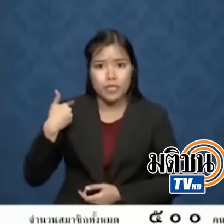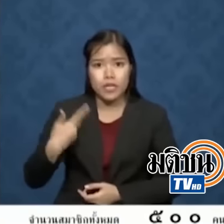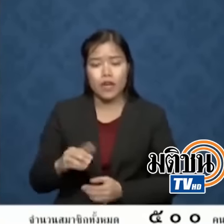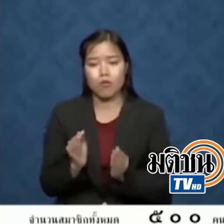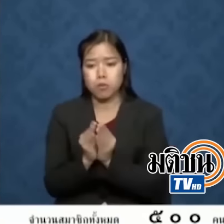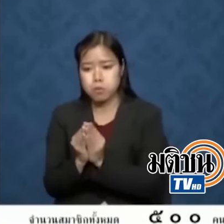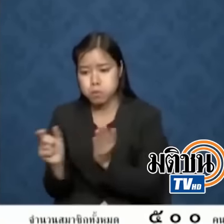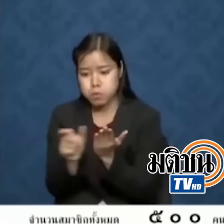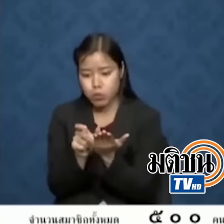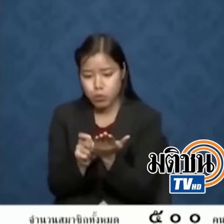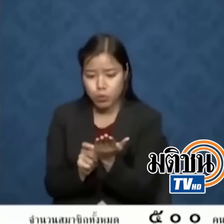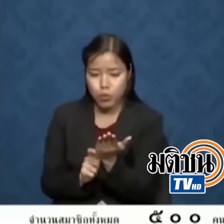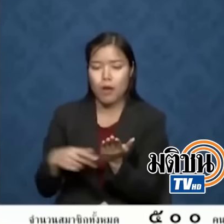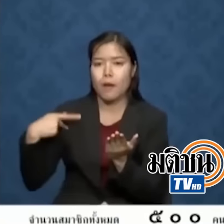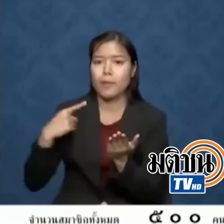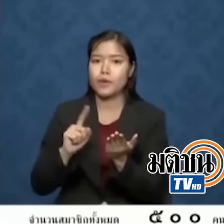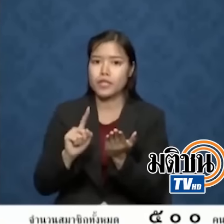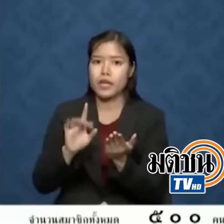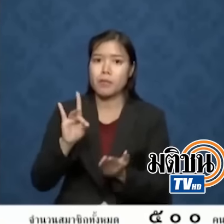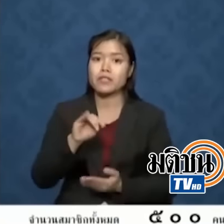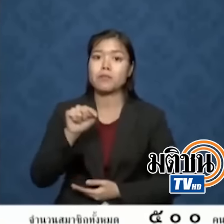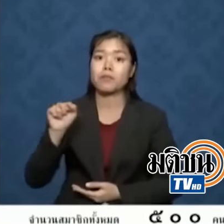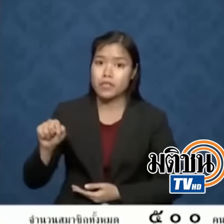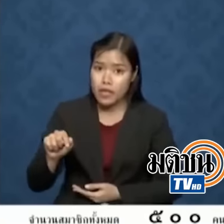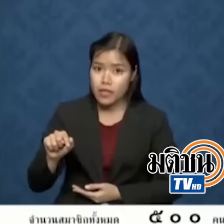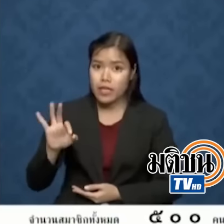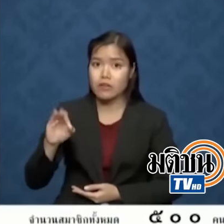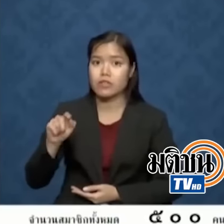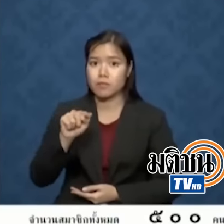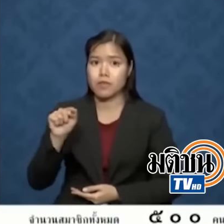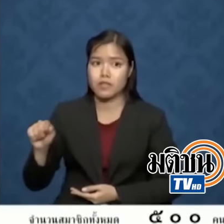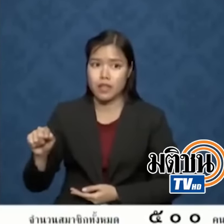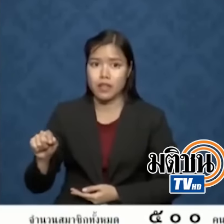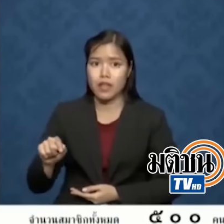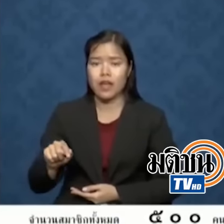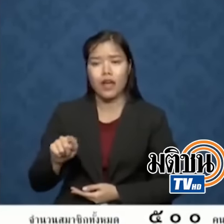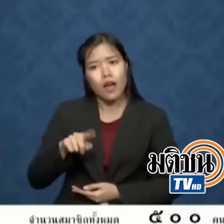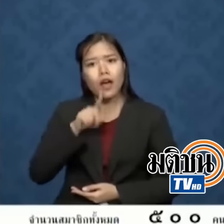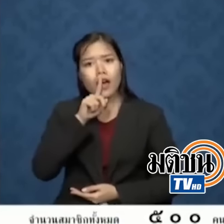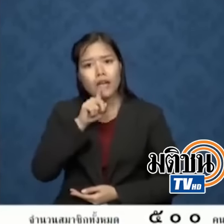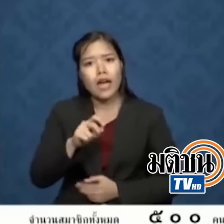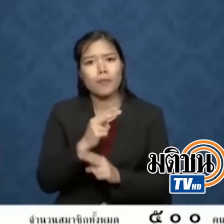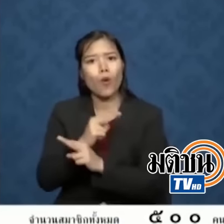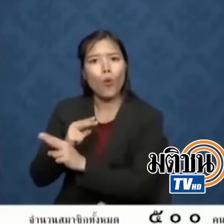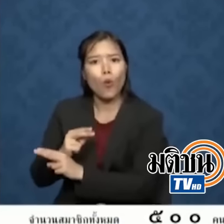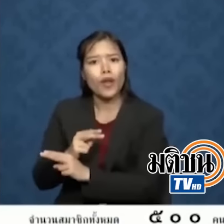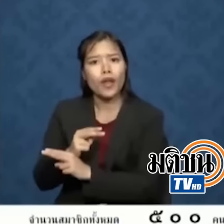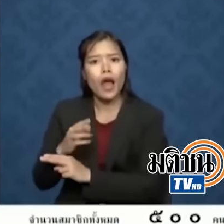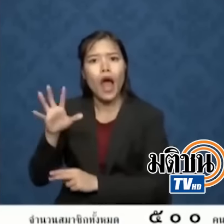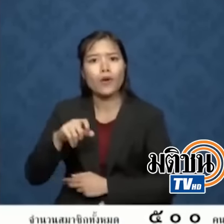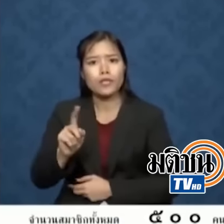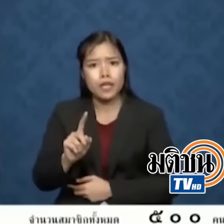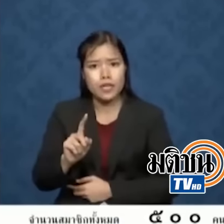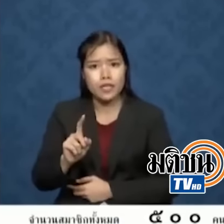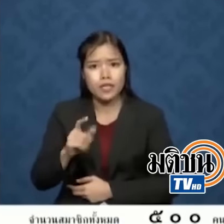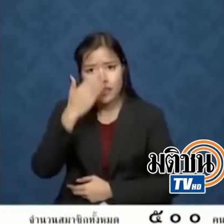สัดส่วนการใช้สิทธิประโยชน์จะสูง 80% 90% ท่านต้องถามแล้วว่าเฮ้ยคิดจากอะไรคิดมายังไงทำ